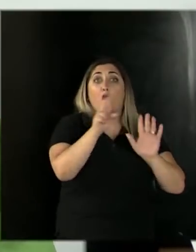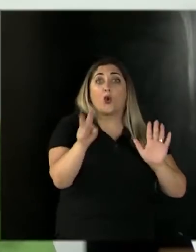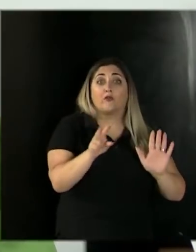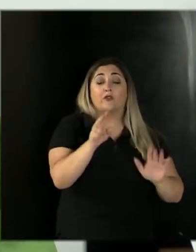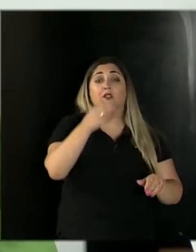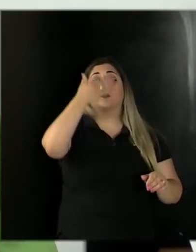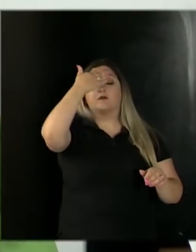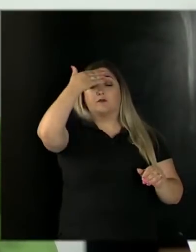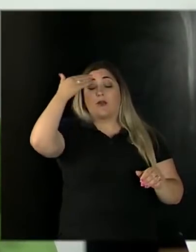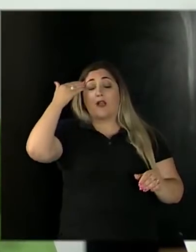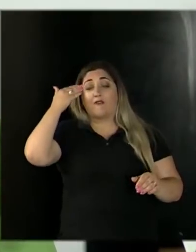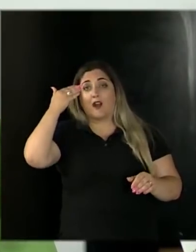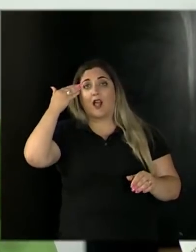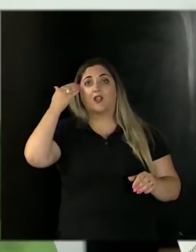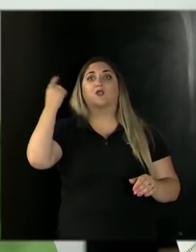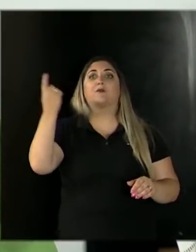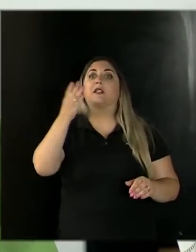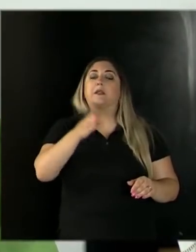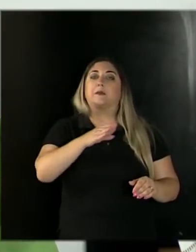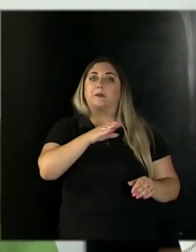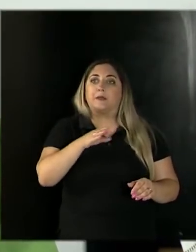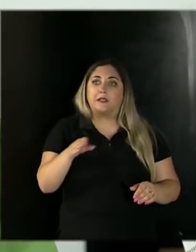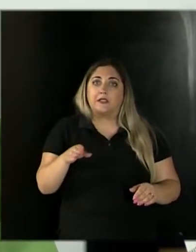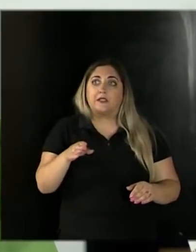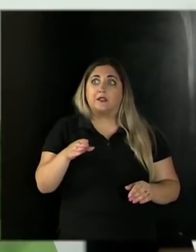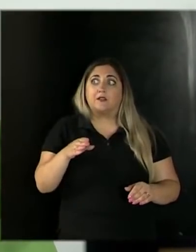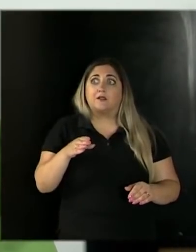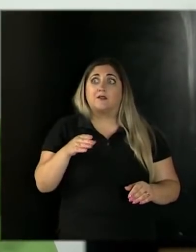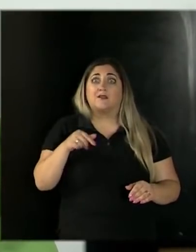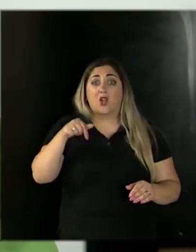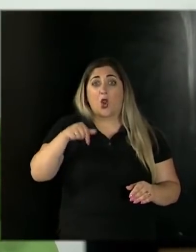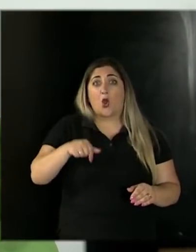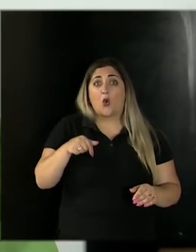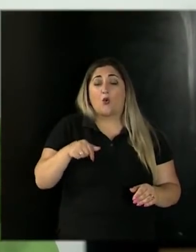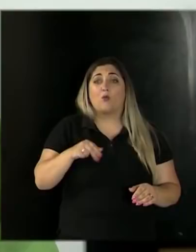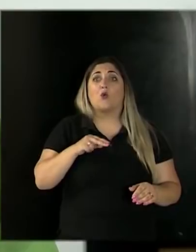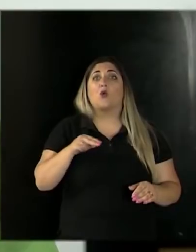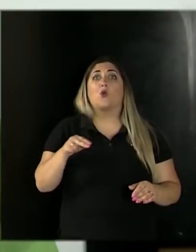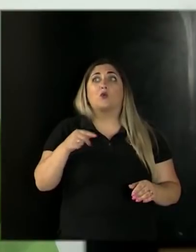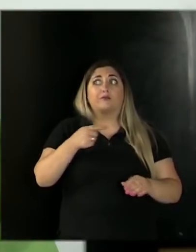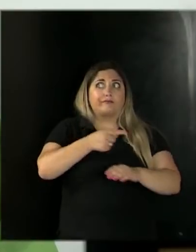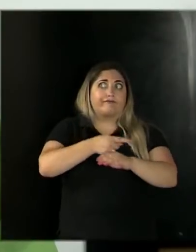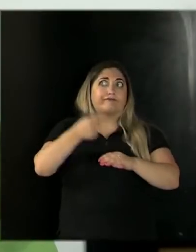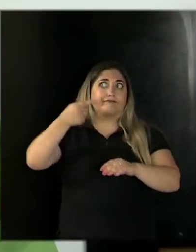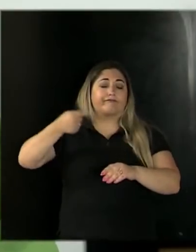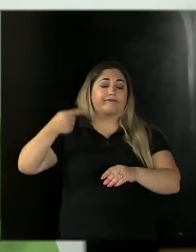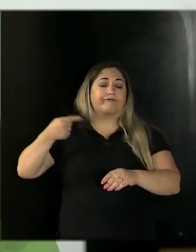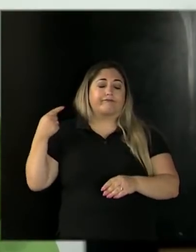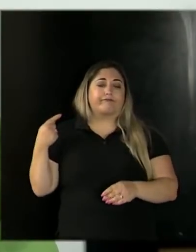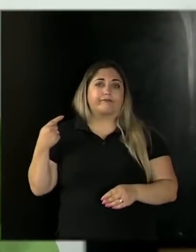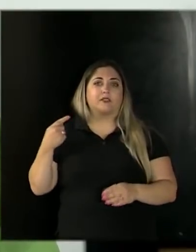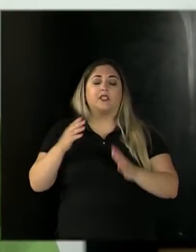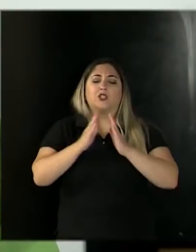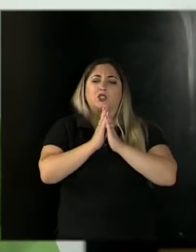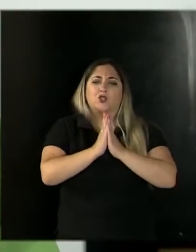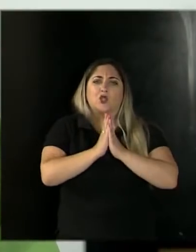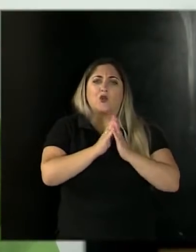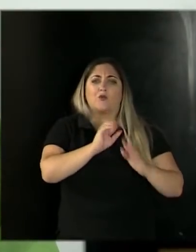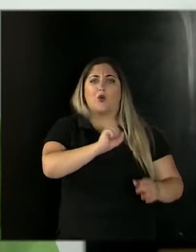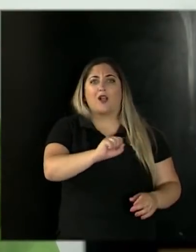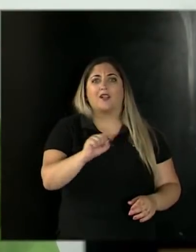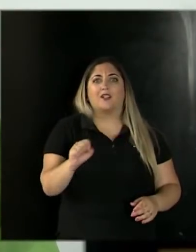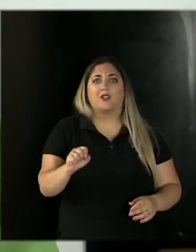tagħna, lil dawk li ħallewna f'daw l-aħħar sigħat u f'daw l-aħħar ġranet. Kun int